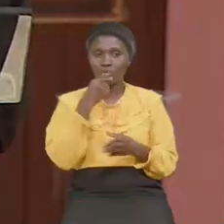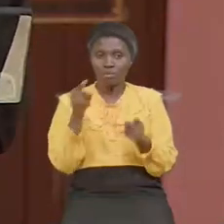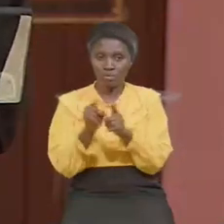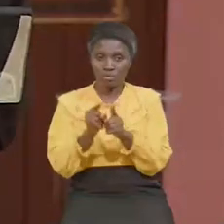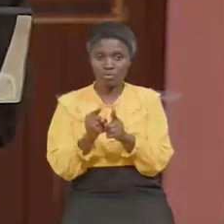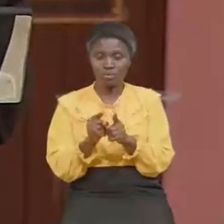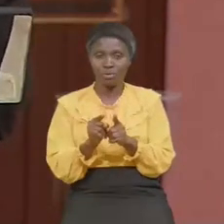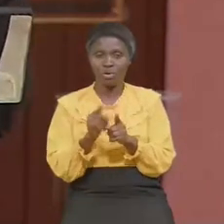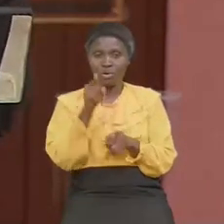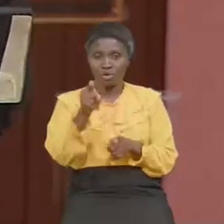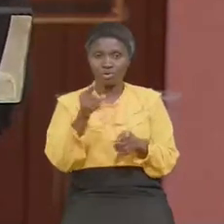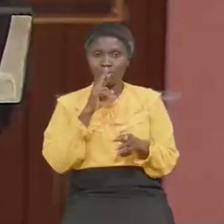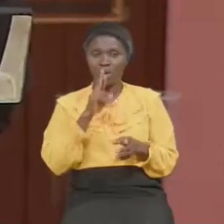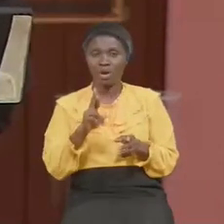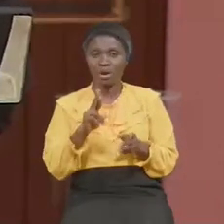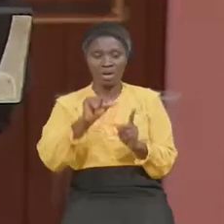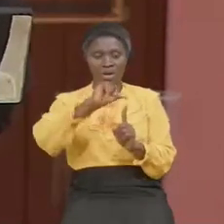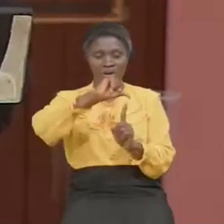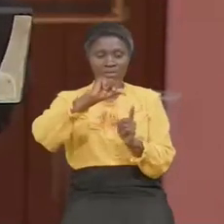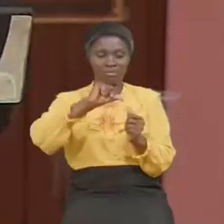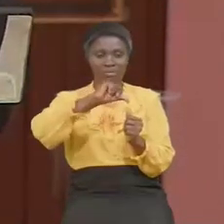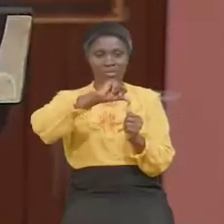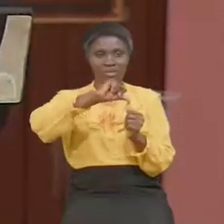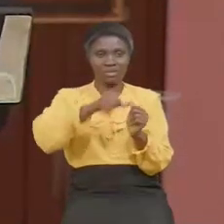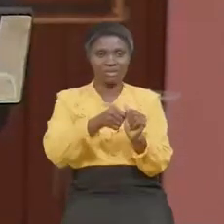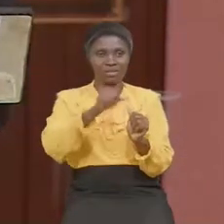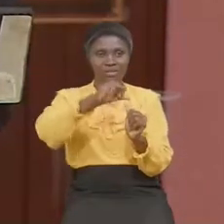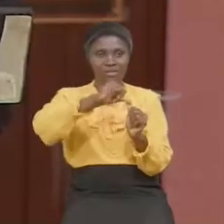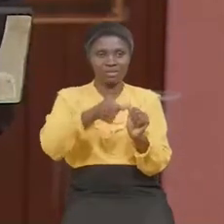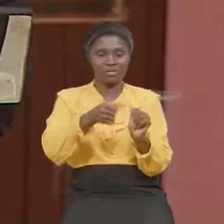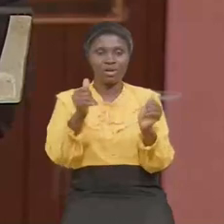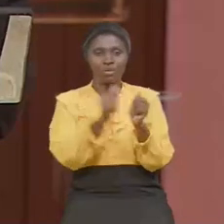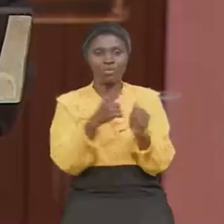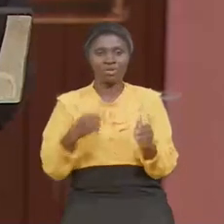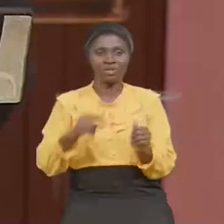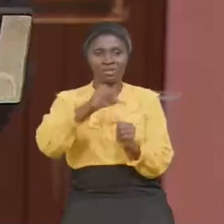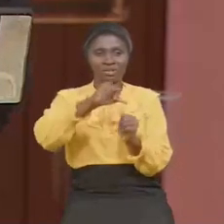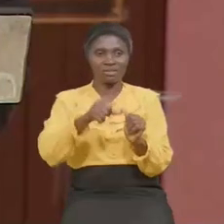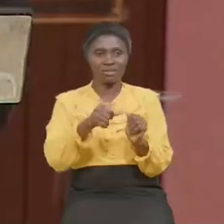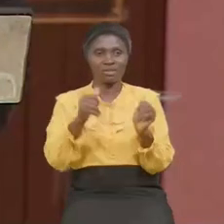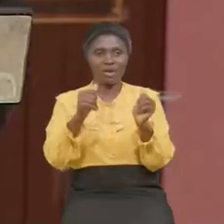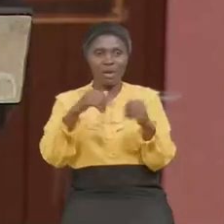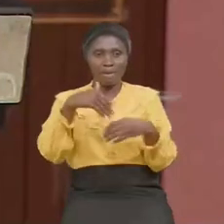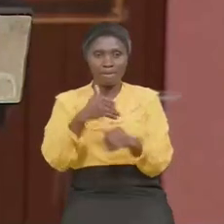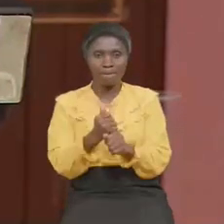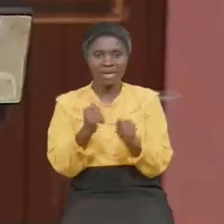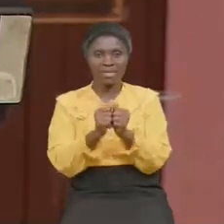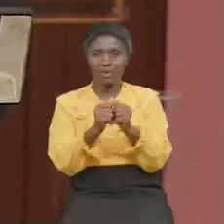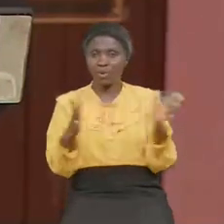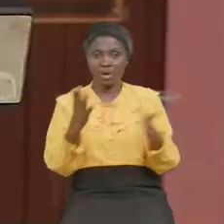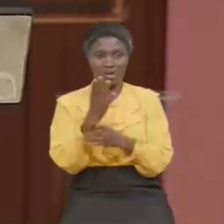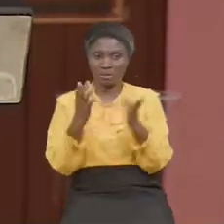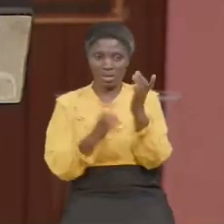Et c'est en lui que vous avez été circoncis, d'une circoncision que la main n'a pas faite.